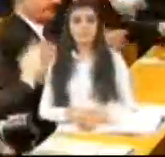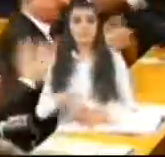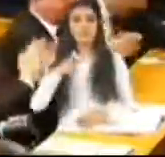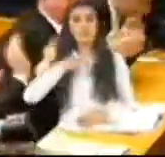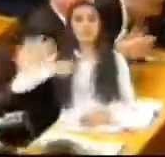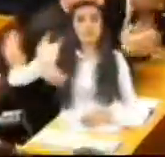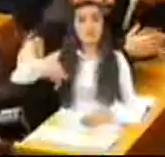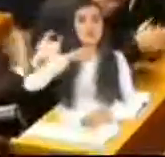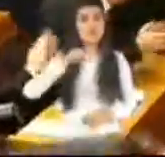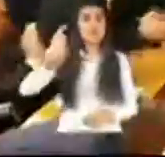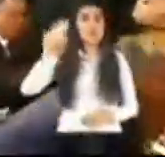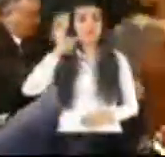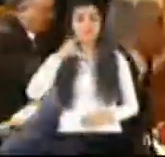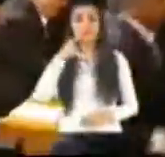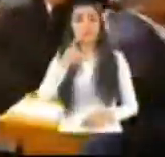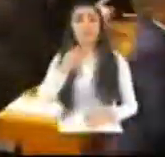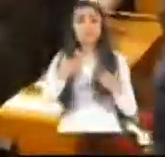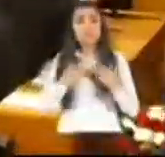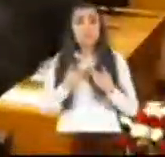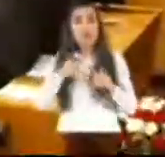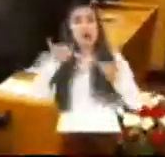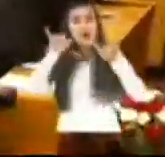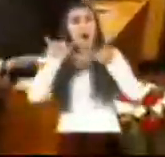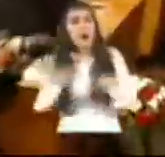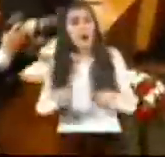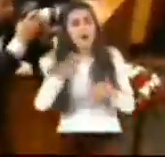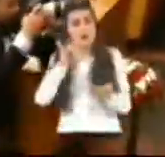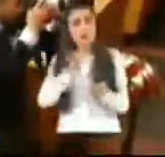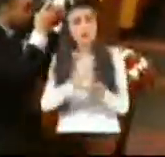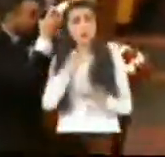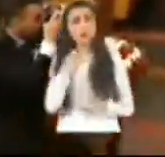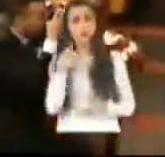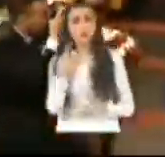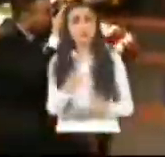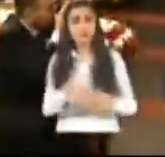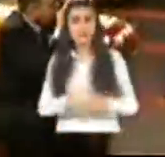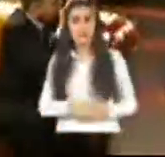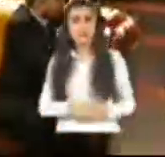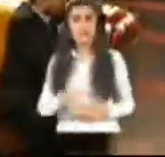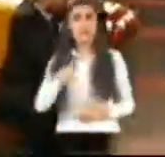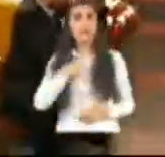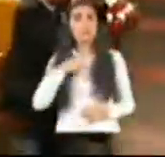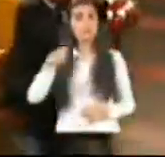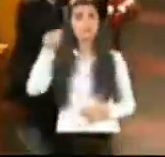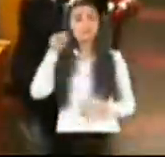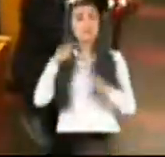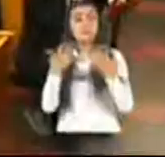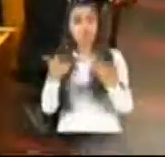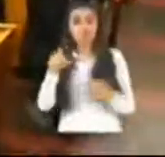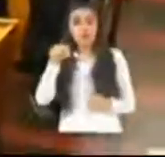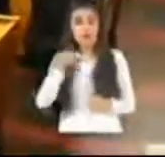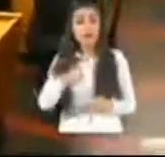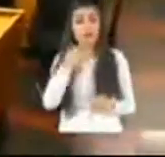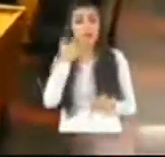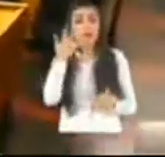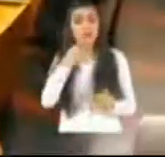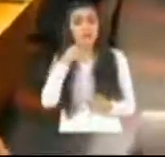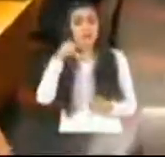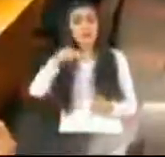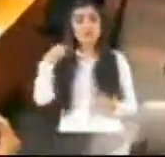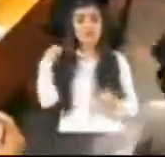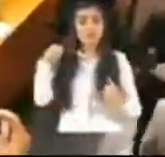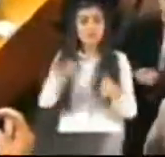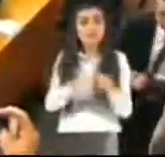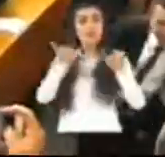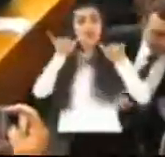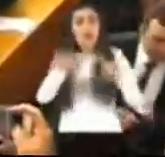Biz ne dün ne söylüyorsak aynı noktadayız. Biz dün neyi savunuyorsak yine